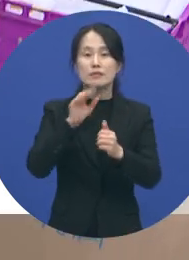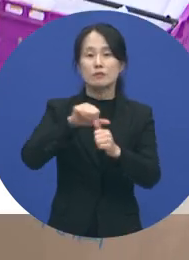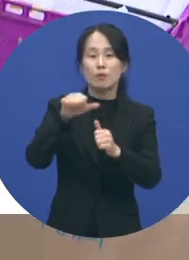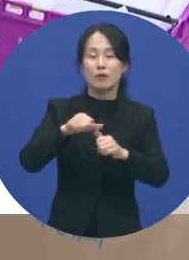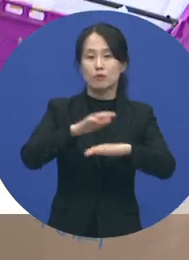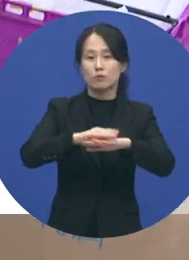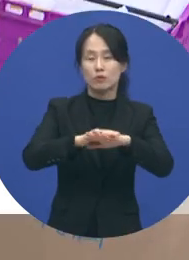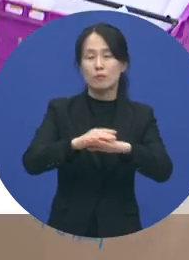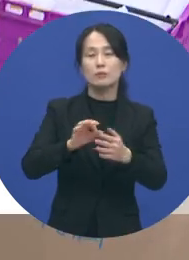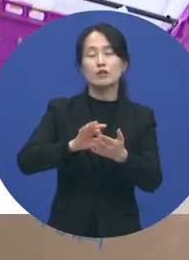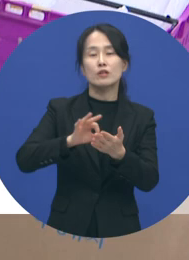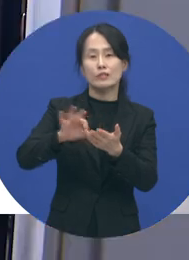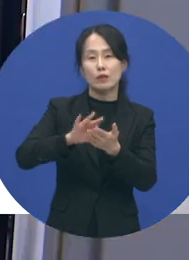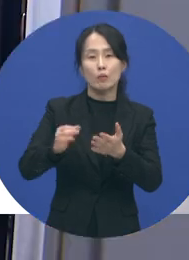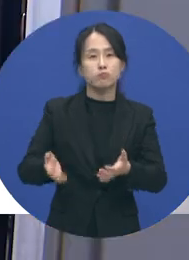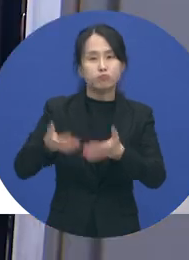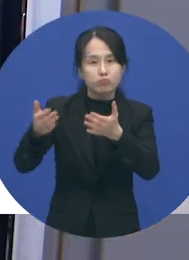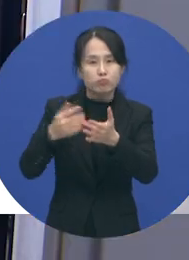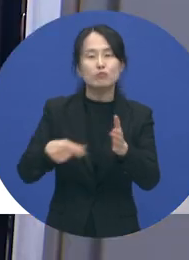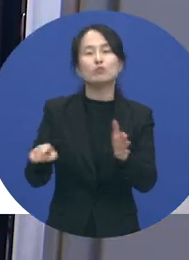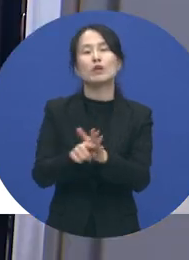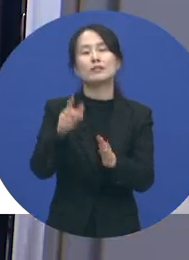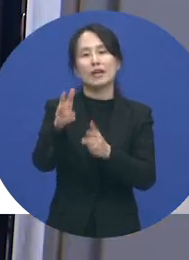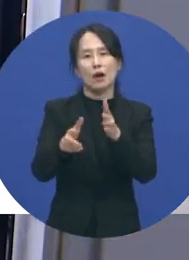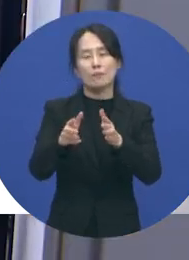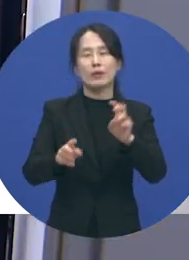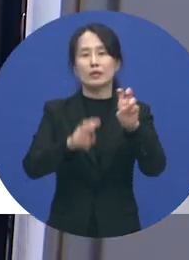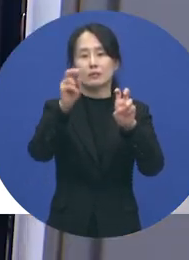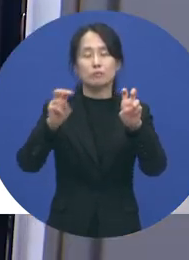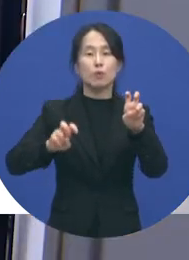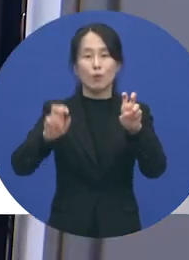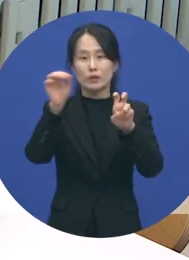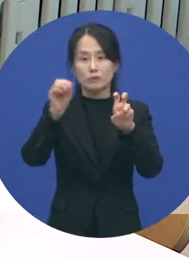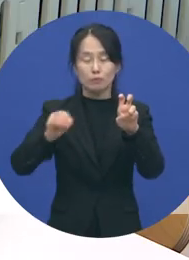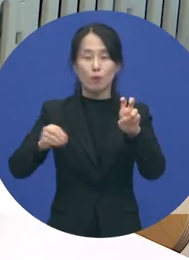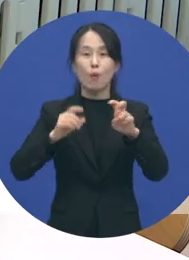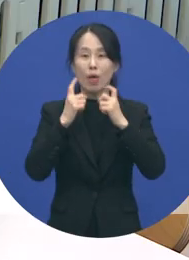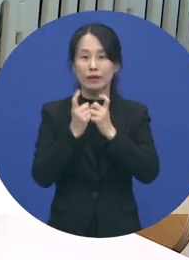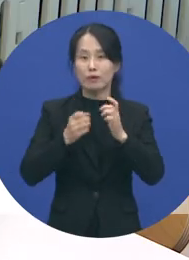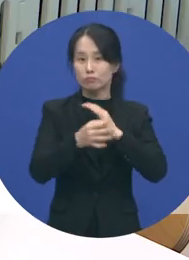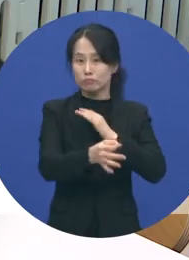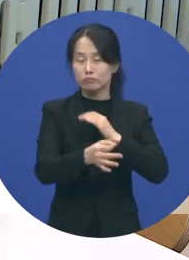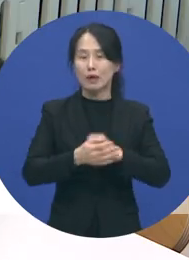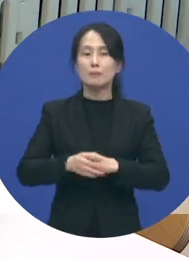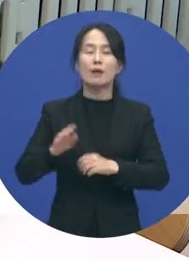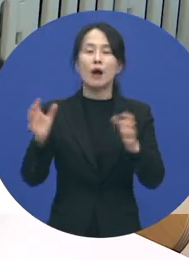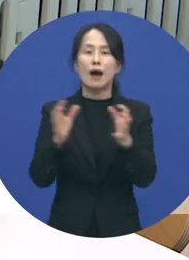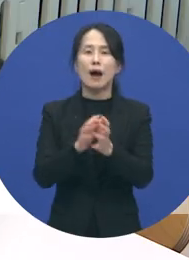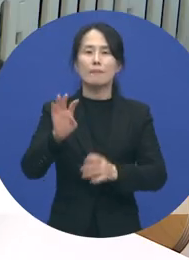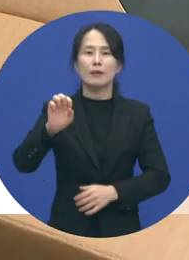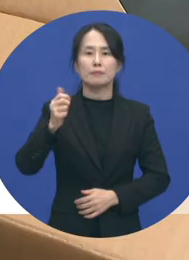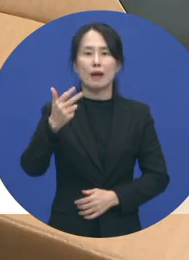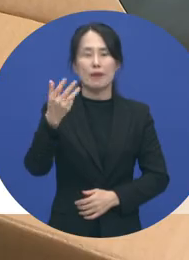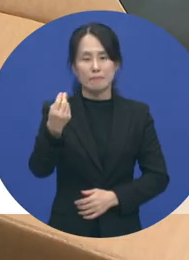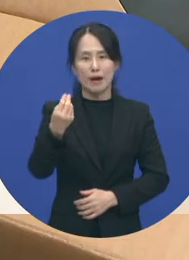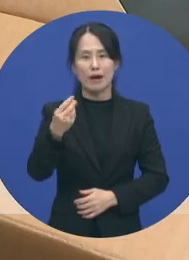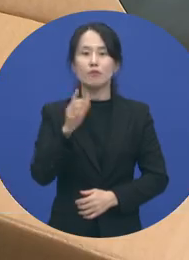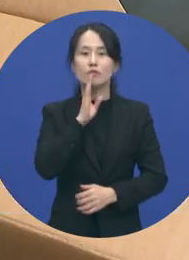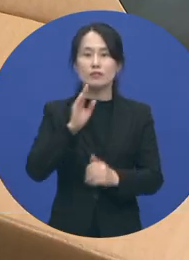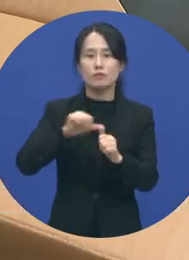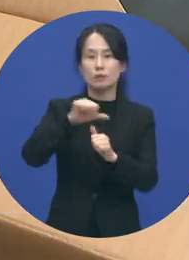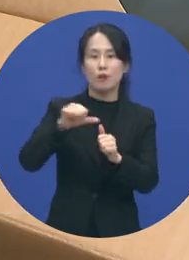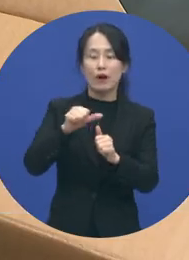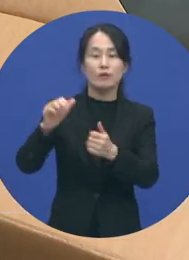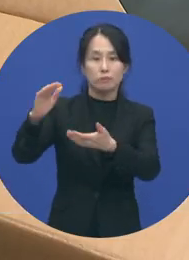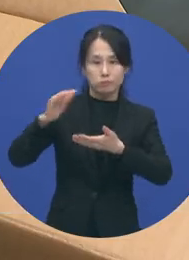친환경 농산물 소비 촉진을 위해 추진하는 사업으로 20% 자부담하면 총 48만 원 상당의 친환경 농산물